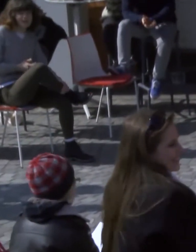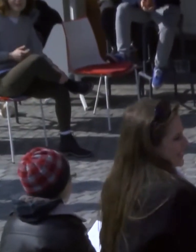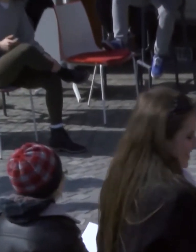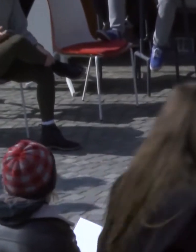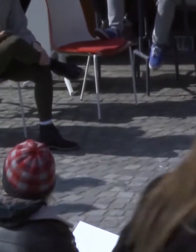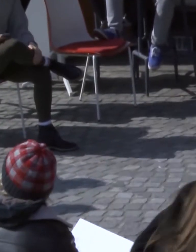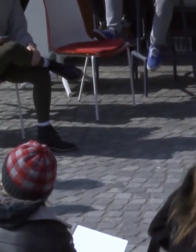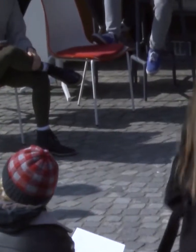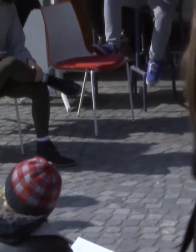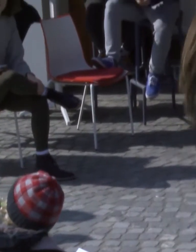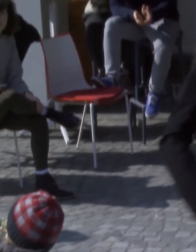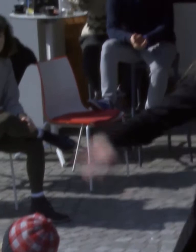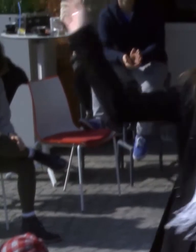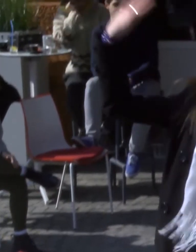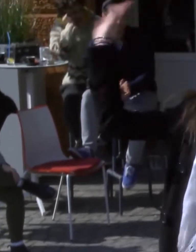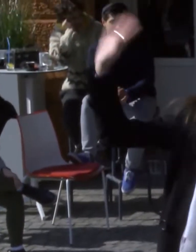Zdan vam.